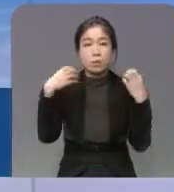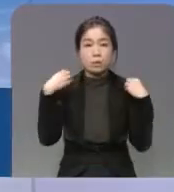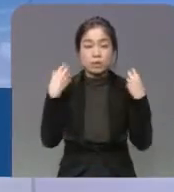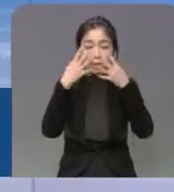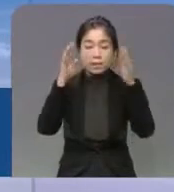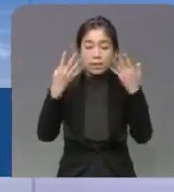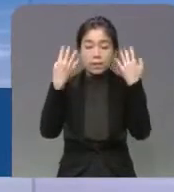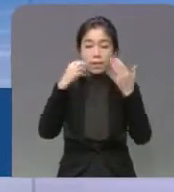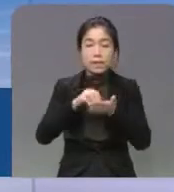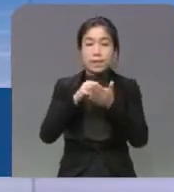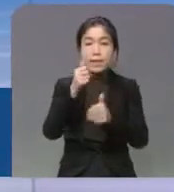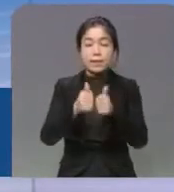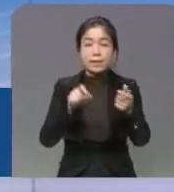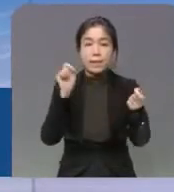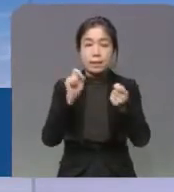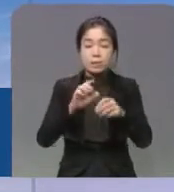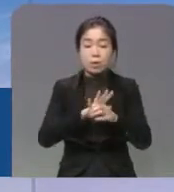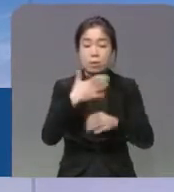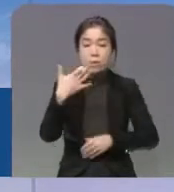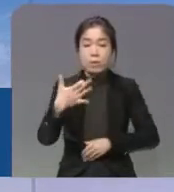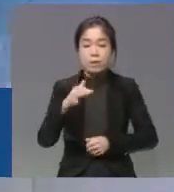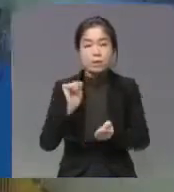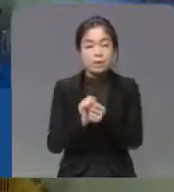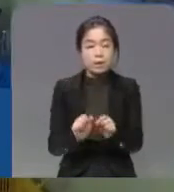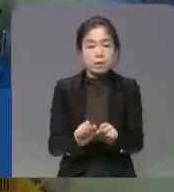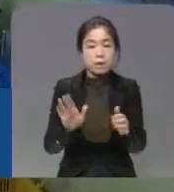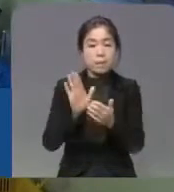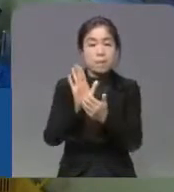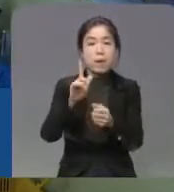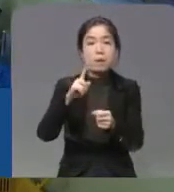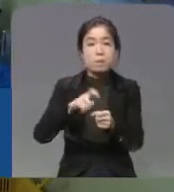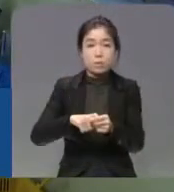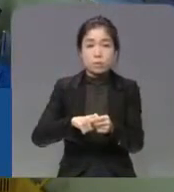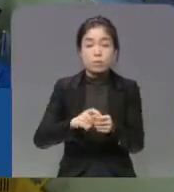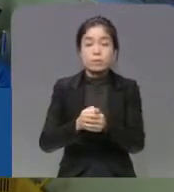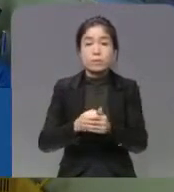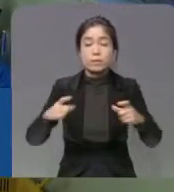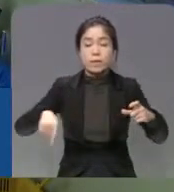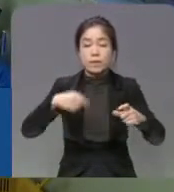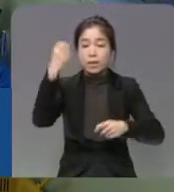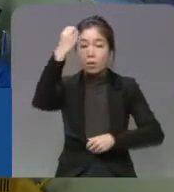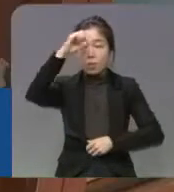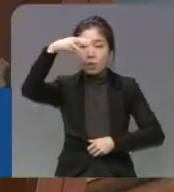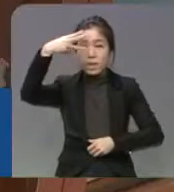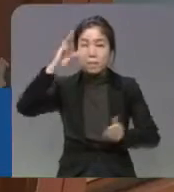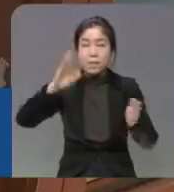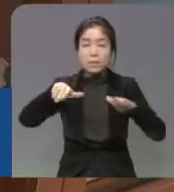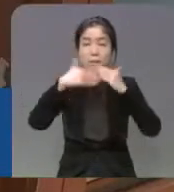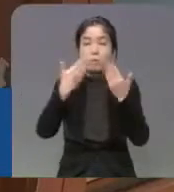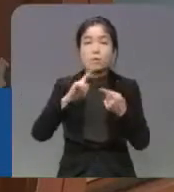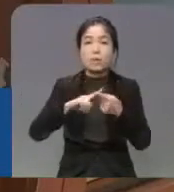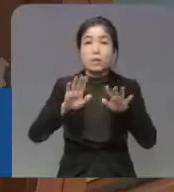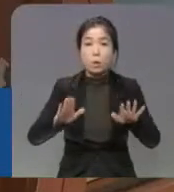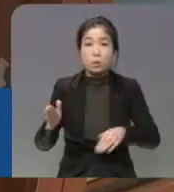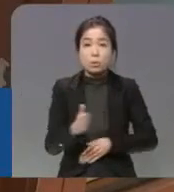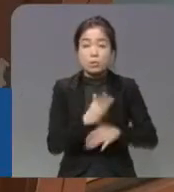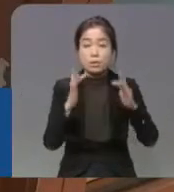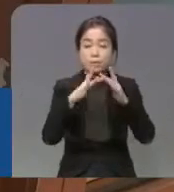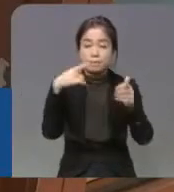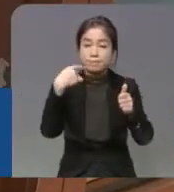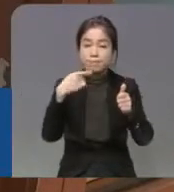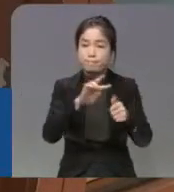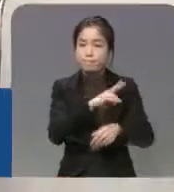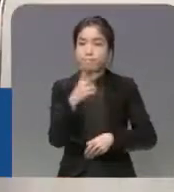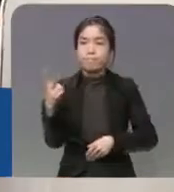대학 수학능력시험을 앞두고 코로나19 감염 확산 차단을 위해서 도내 고등학교 3학년 전체에 대해 오늘부터 원격